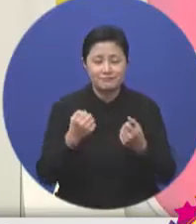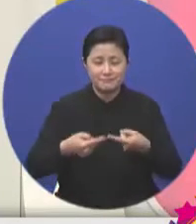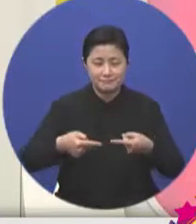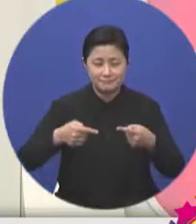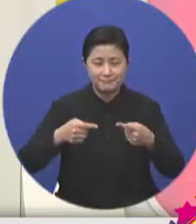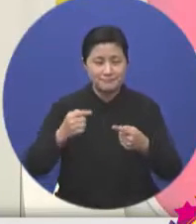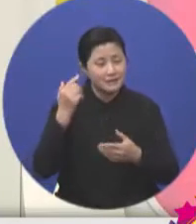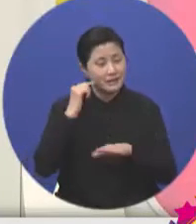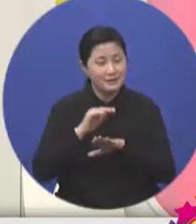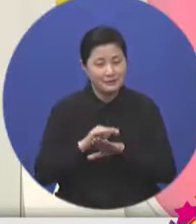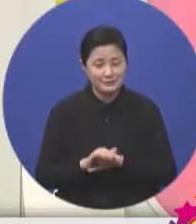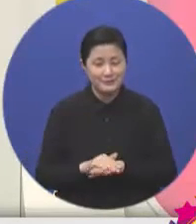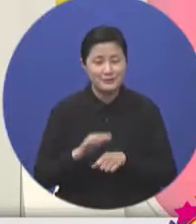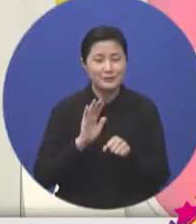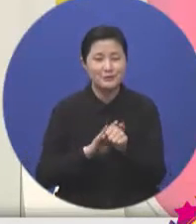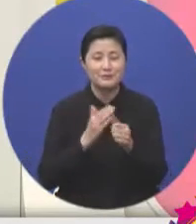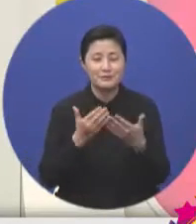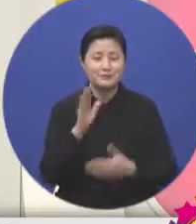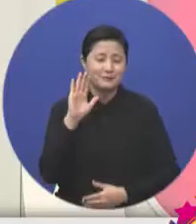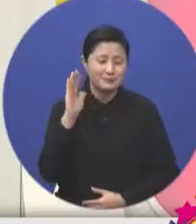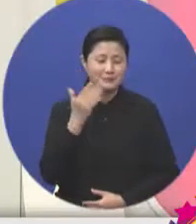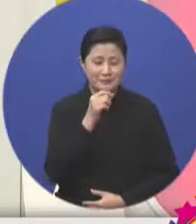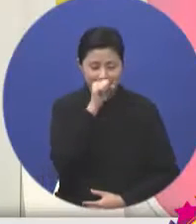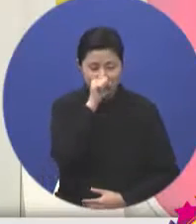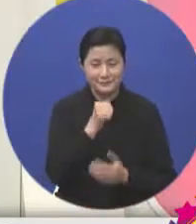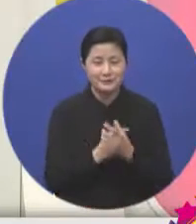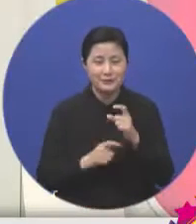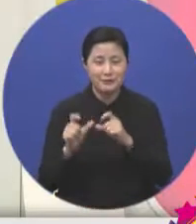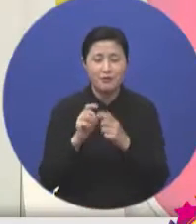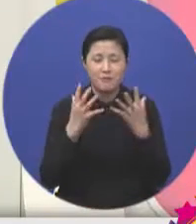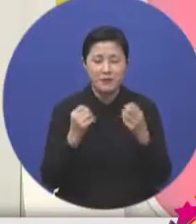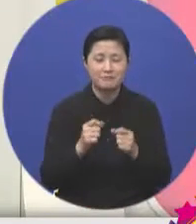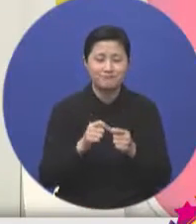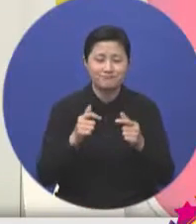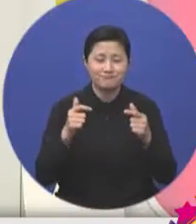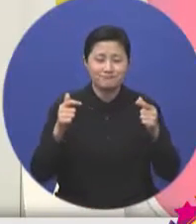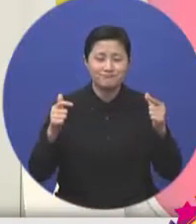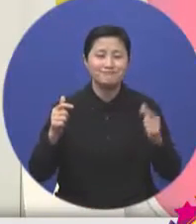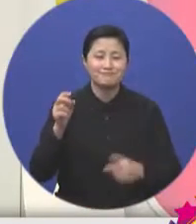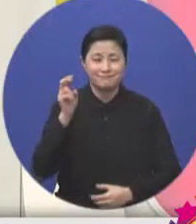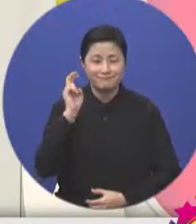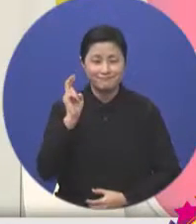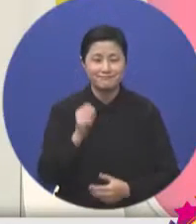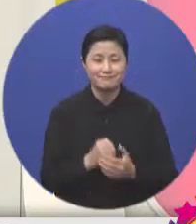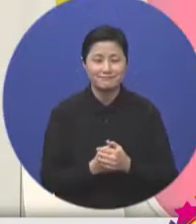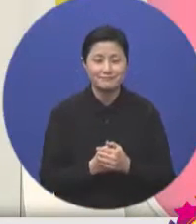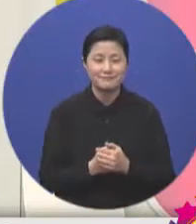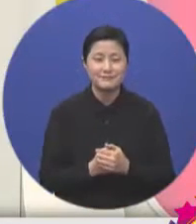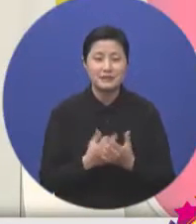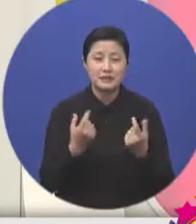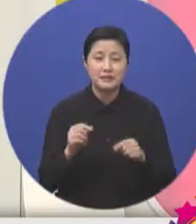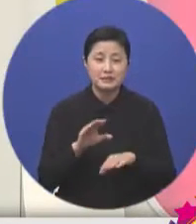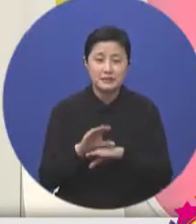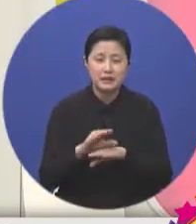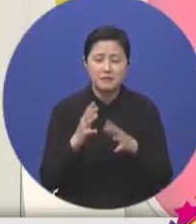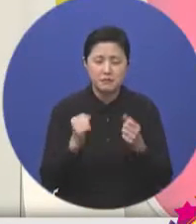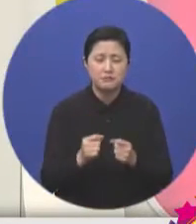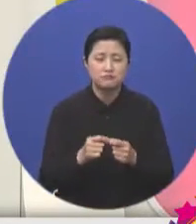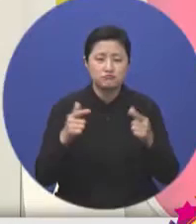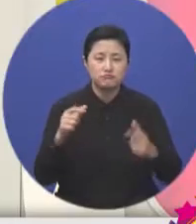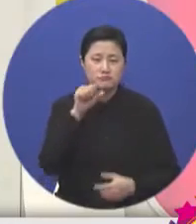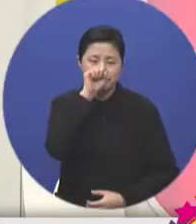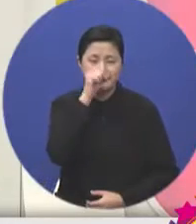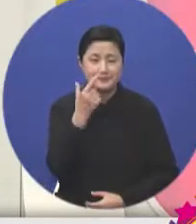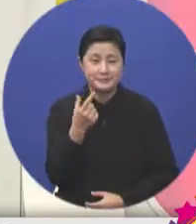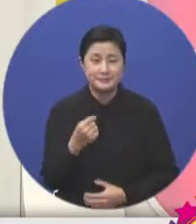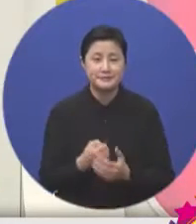참고하셔서 이렇게 도움이 되셨으면 좋겠습니다. 더 많이 이제 전자 생기겠죠? 그래. 네. 이런 차들이 좀 많이 생겼으면